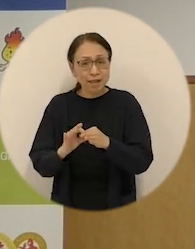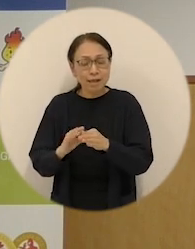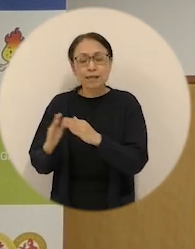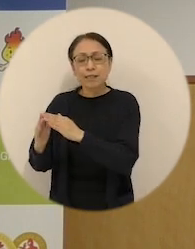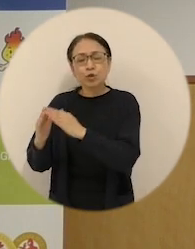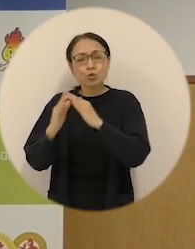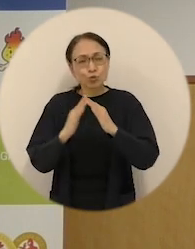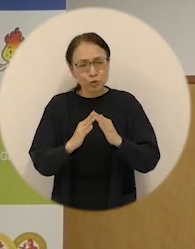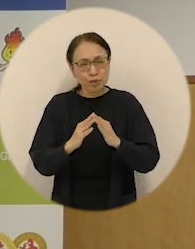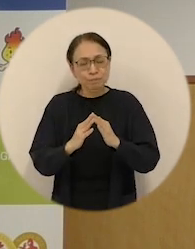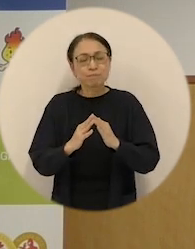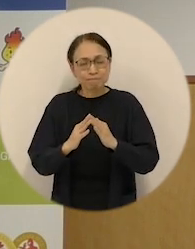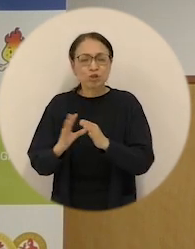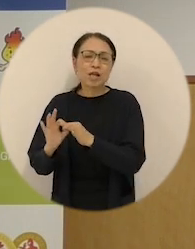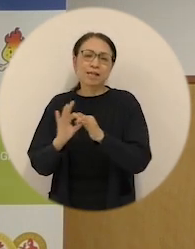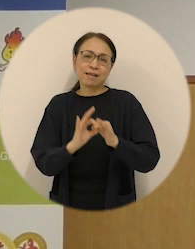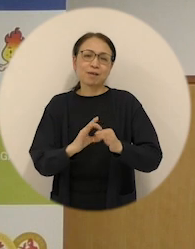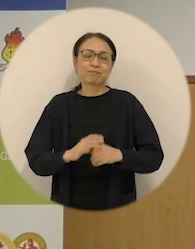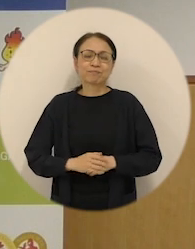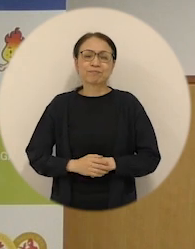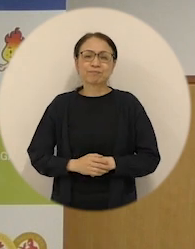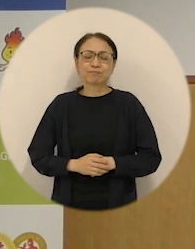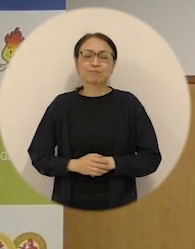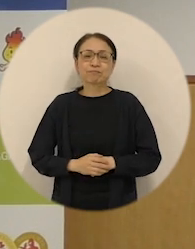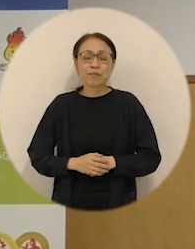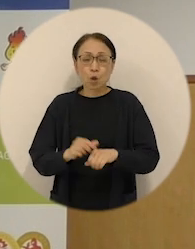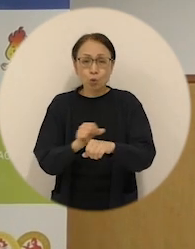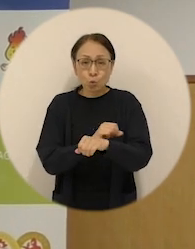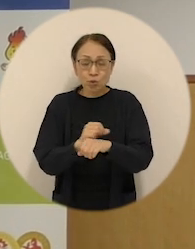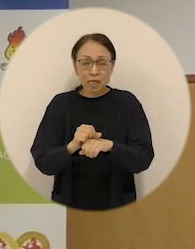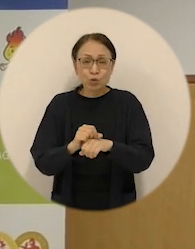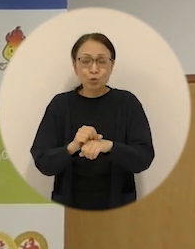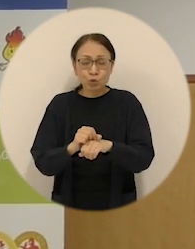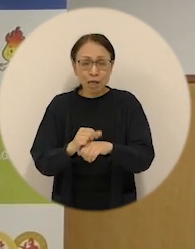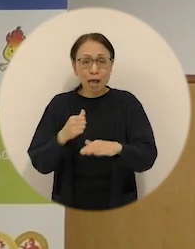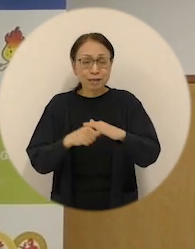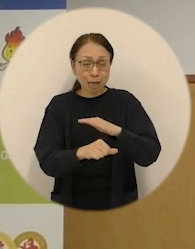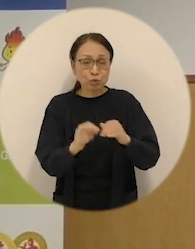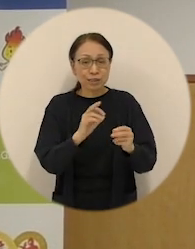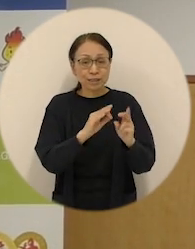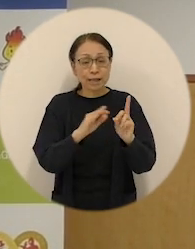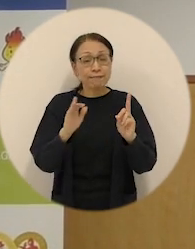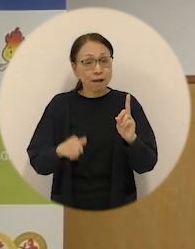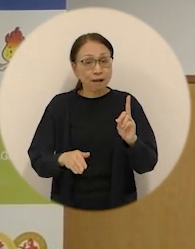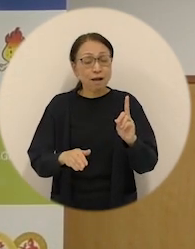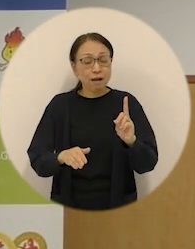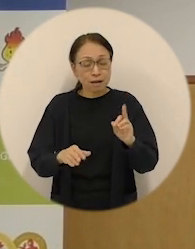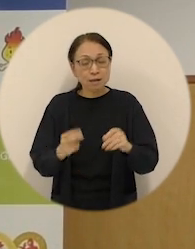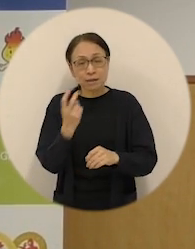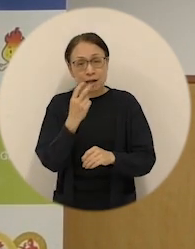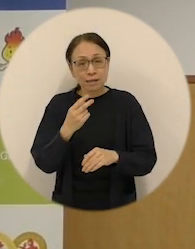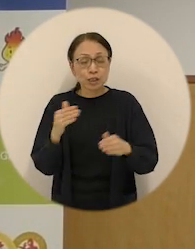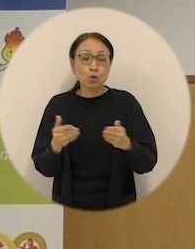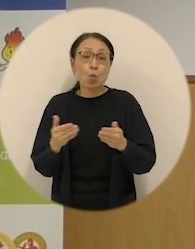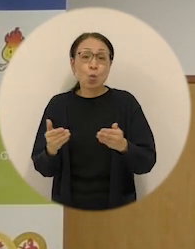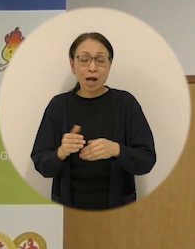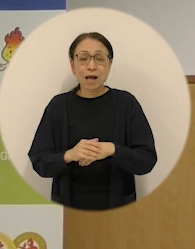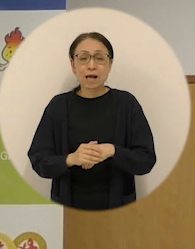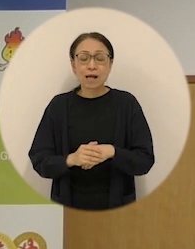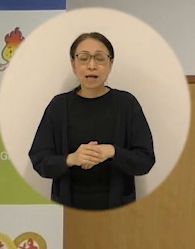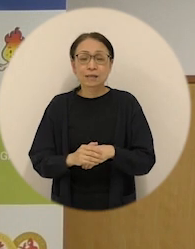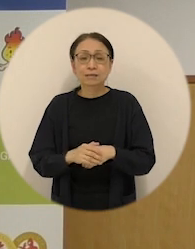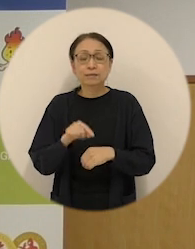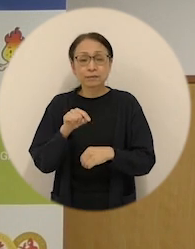まいります。また特撮アーカイブセンター管理運営事業では須賀川特撮アーカイブセンターにおい